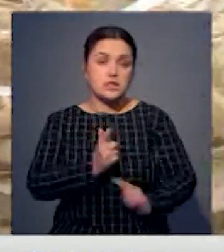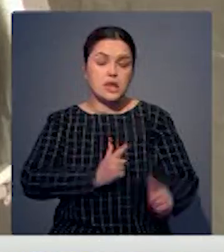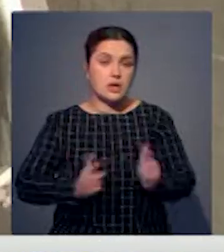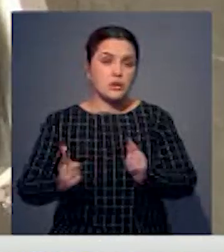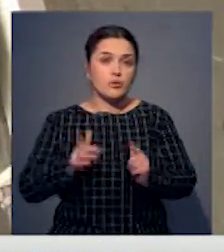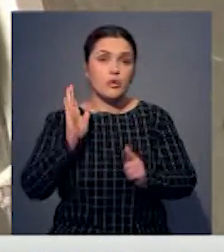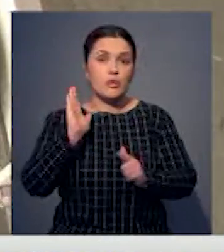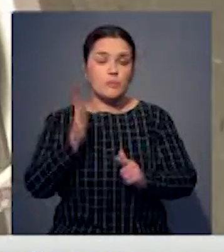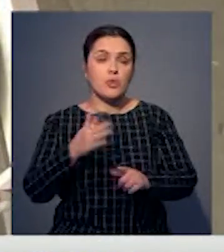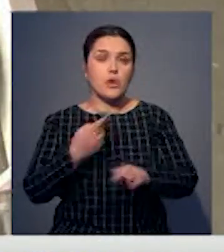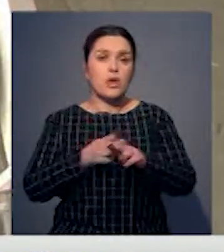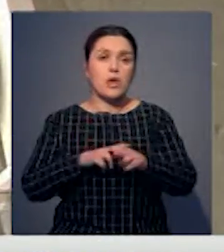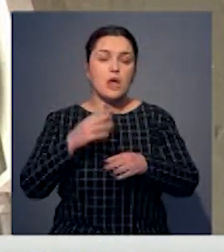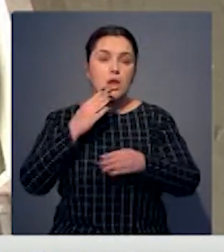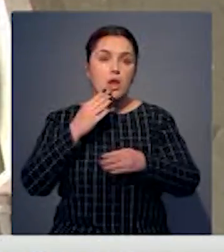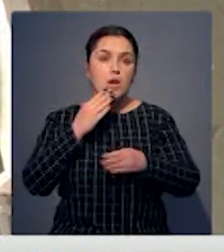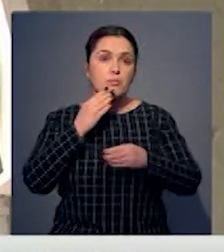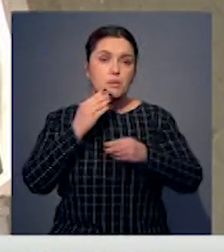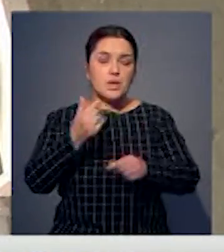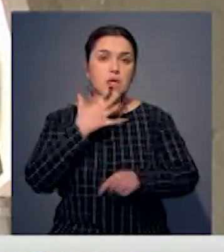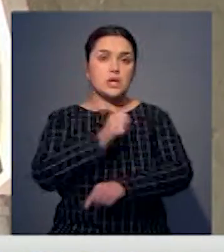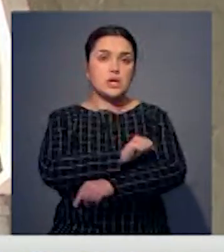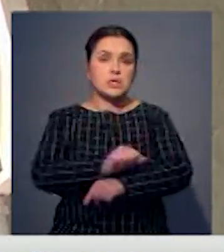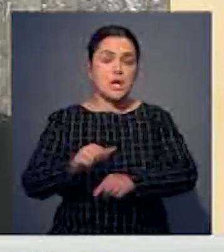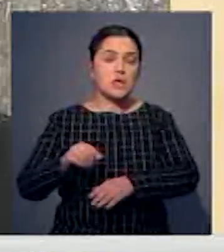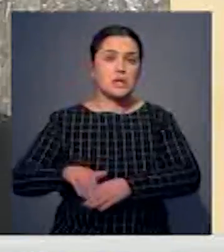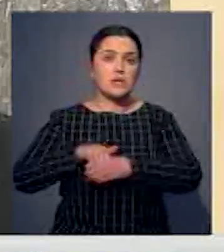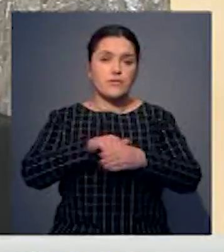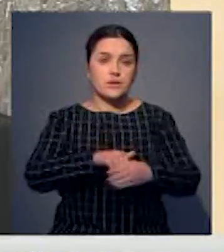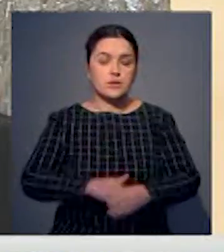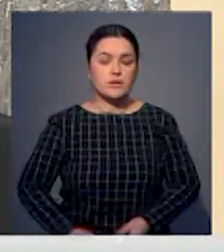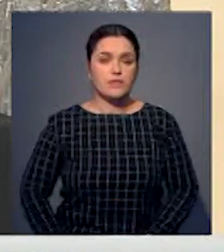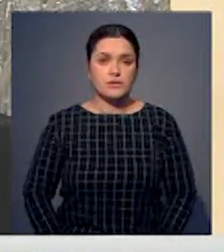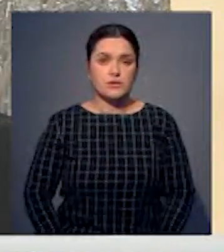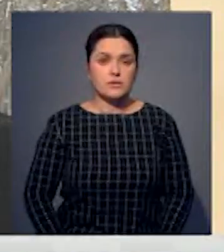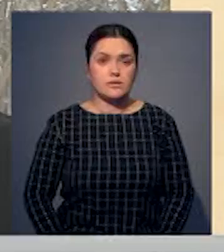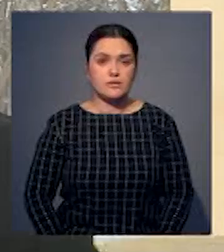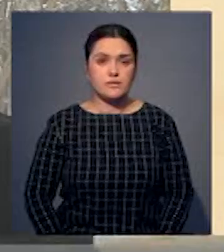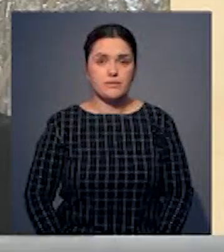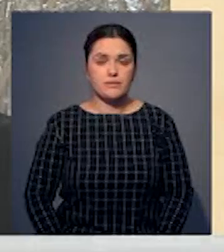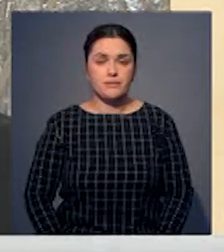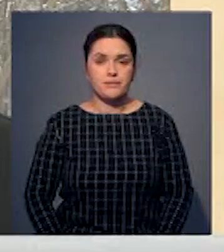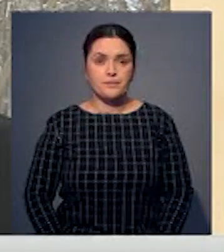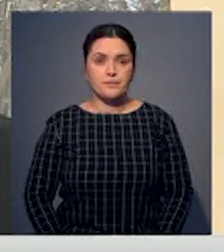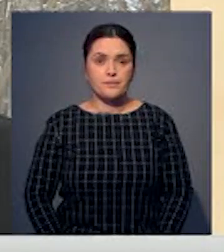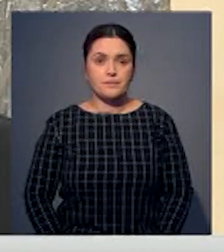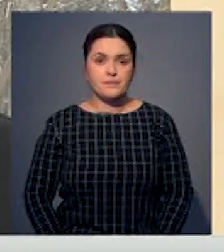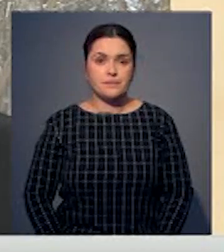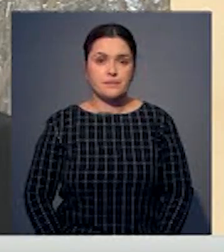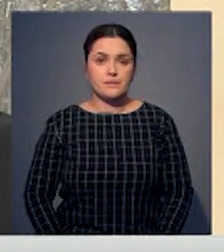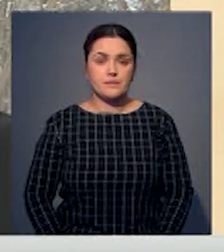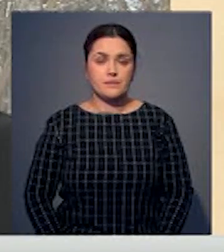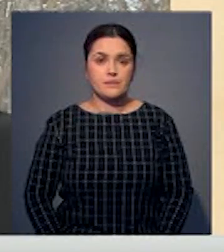Казахстана рассчитывают за счет привлечения в отрасль иностранных инвесторов. Есть, значит, у нас ряд перерабатывающих компаний, которые